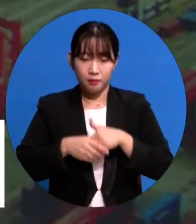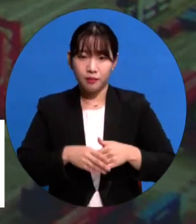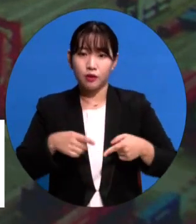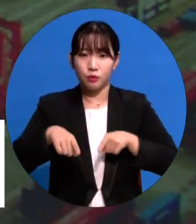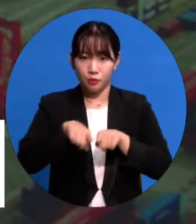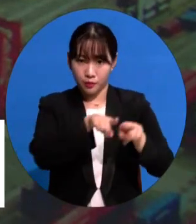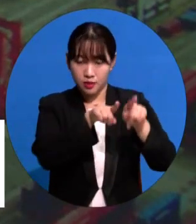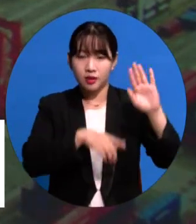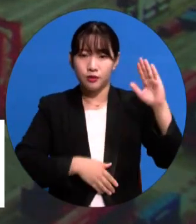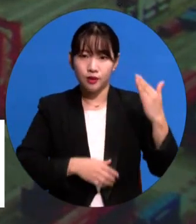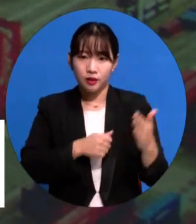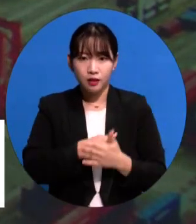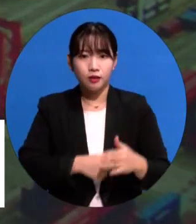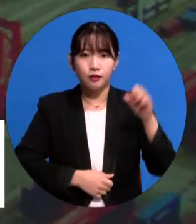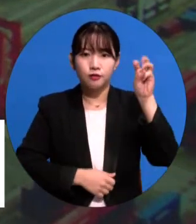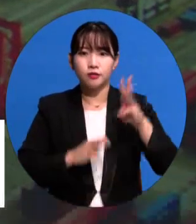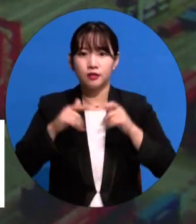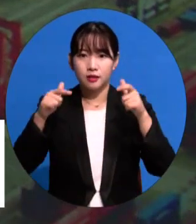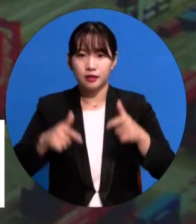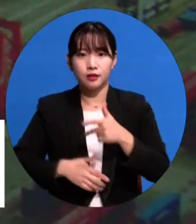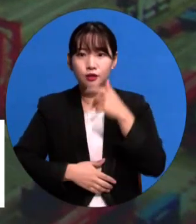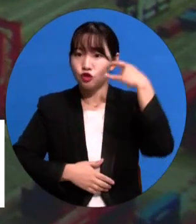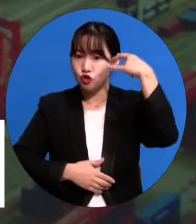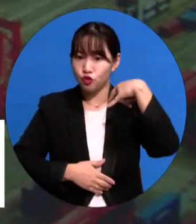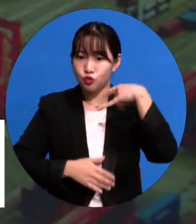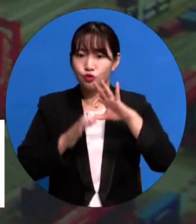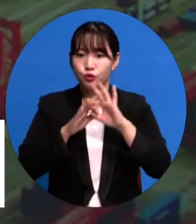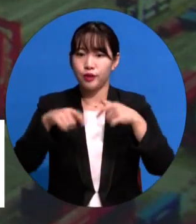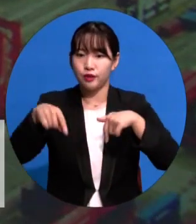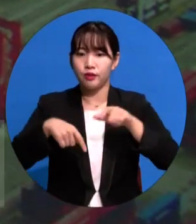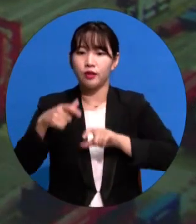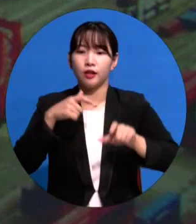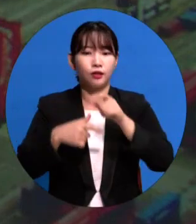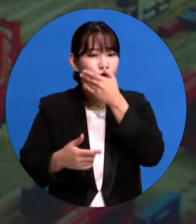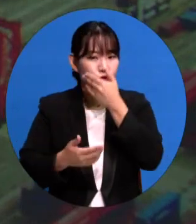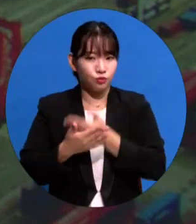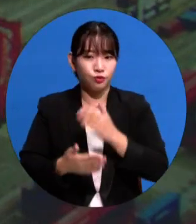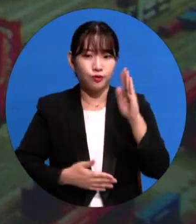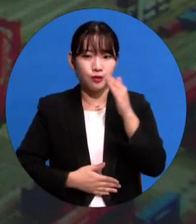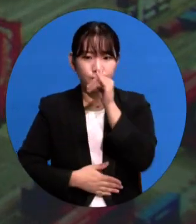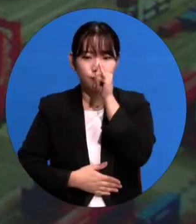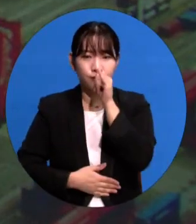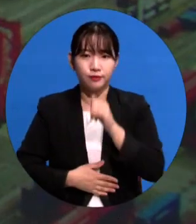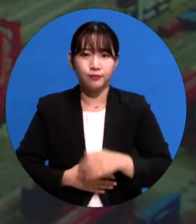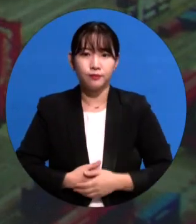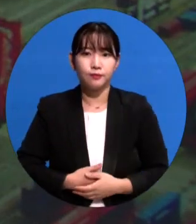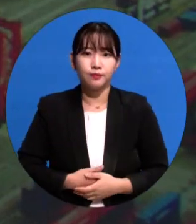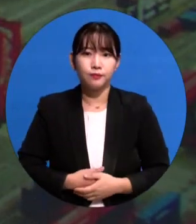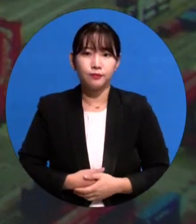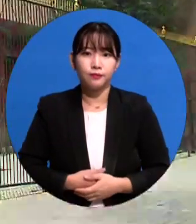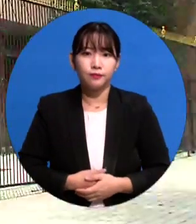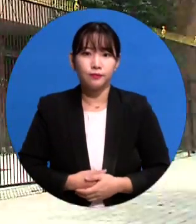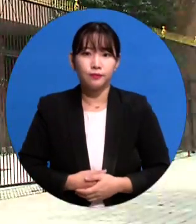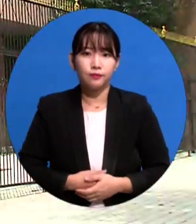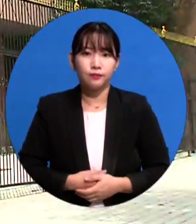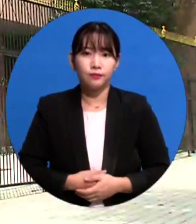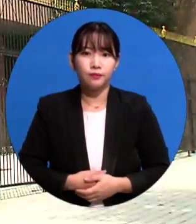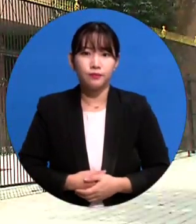자리매김하고 있어 광주 전남의 대중국 정책이 더욱 중요해지고 있습니다. 송정근 기자입니다.